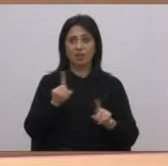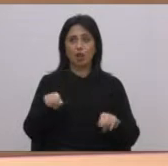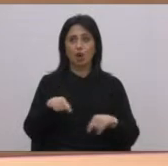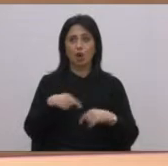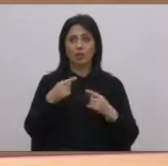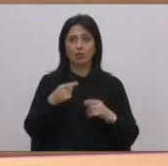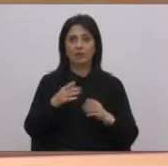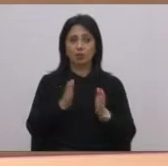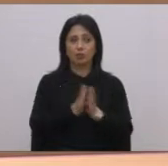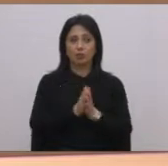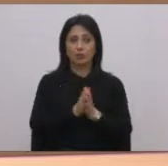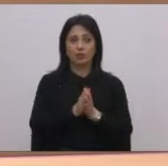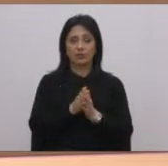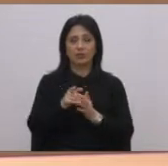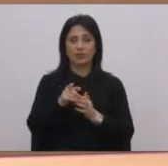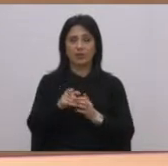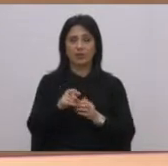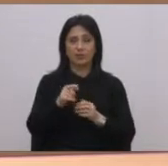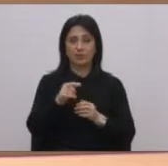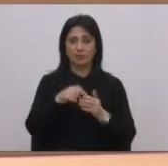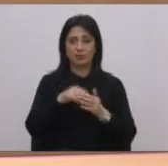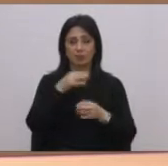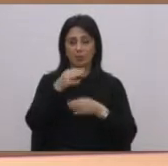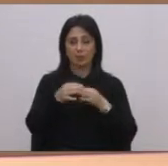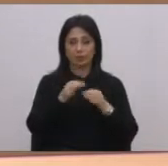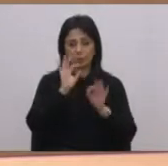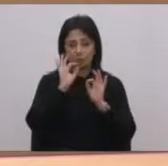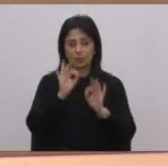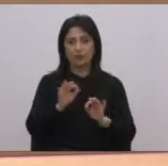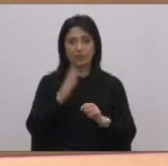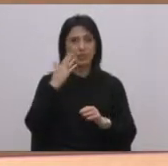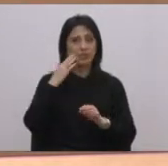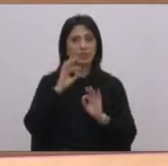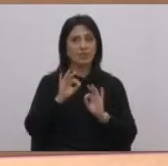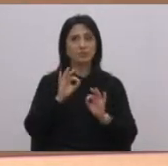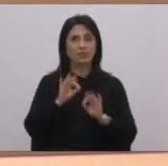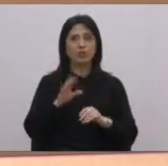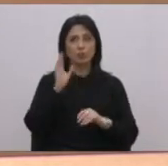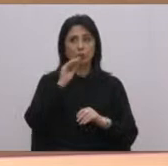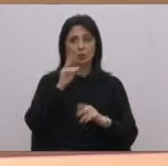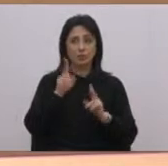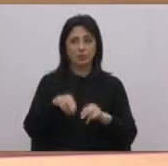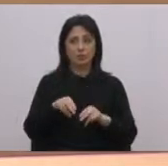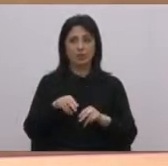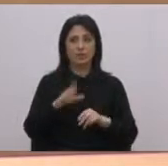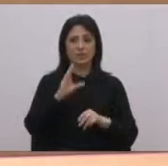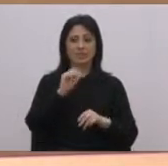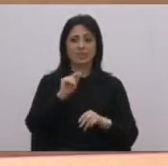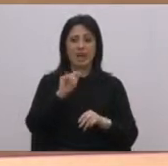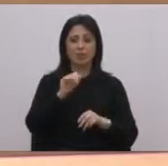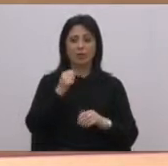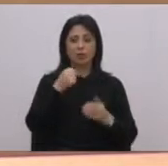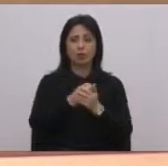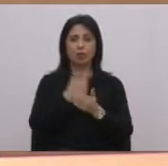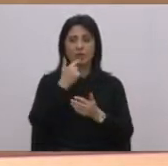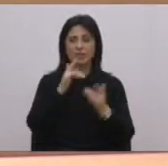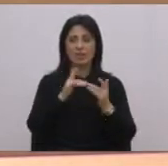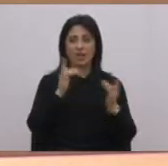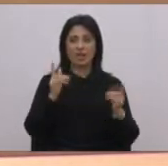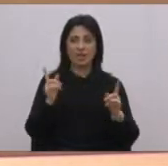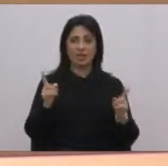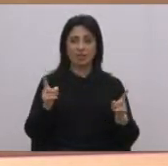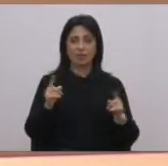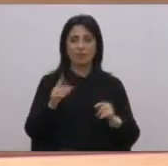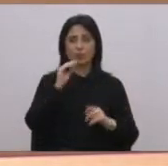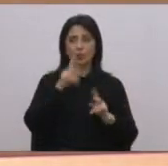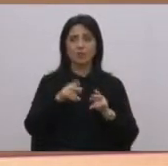ხორციელდება და თოთ ანდერსენ სტილში არ იმპასუხოთ და თქვათ სიმართლე, როდის დასრულდება სარფიდან წითელ ხიდამდე. ასევე